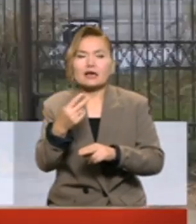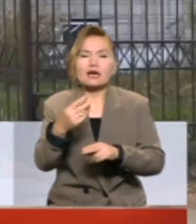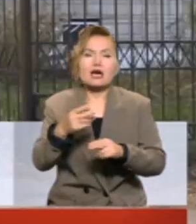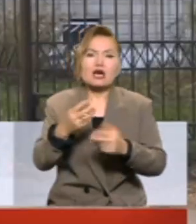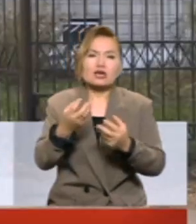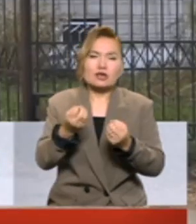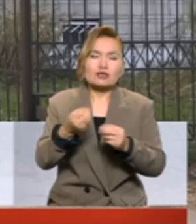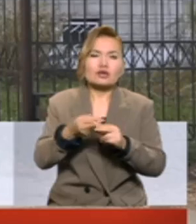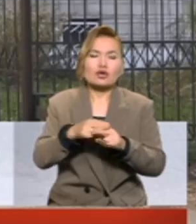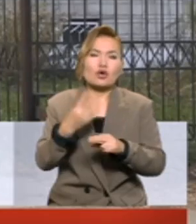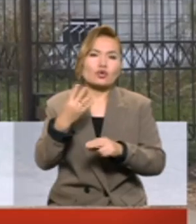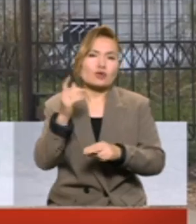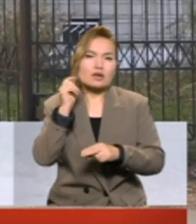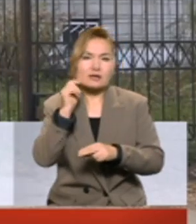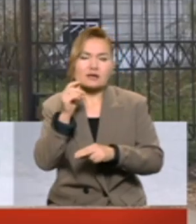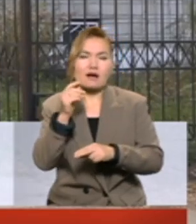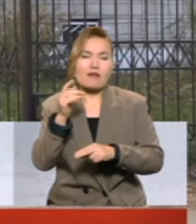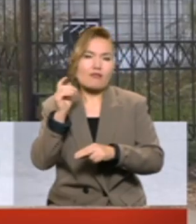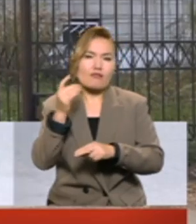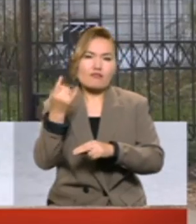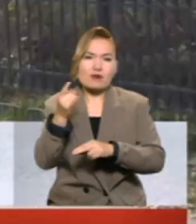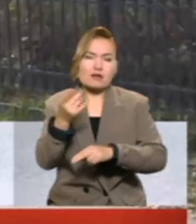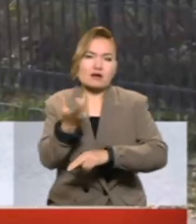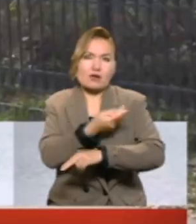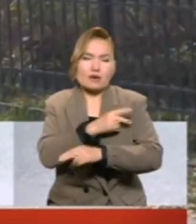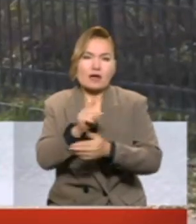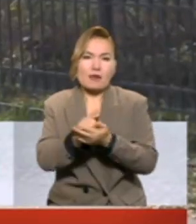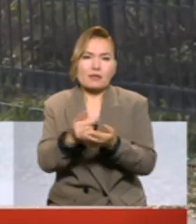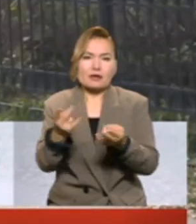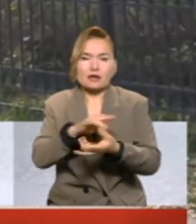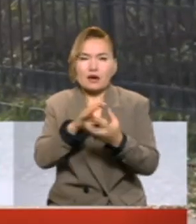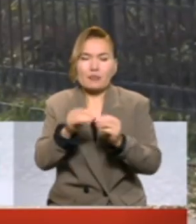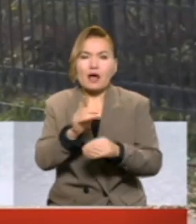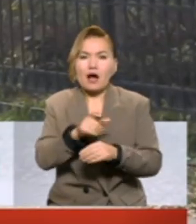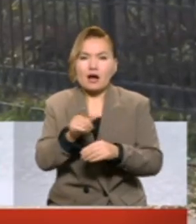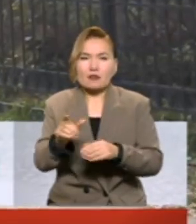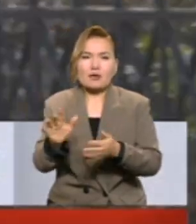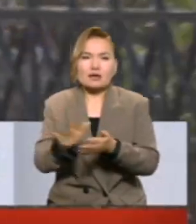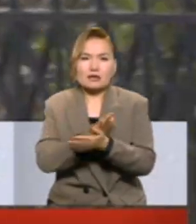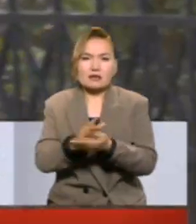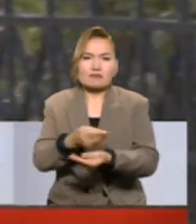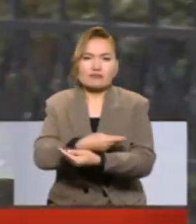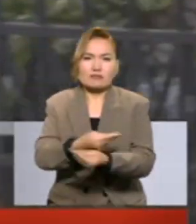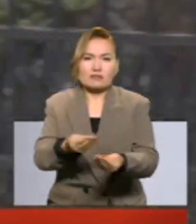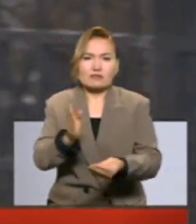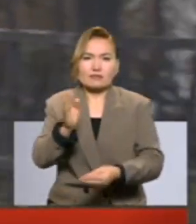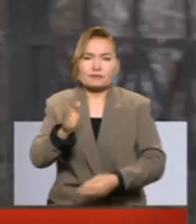қосымша жаппай иммундау жасалады. Вакцинаның бұл түрі барлық адамдарға тегін.